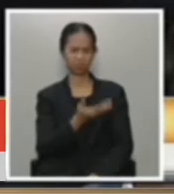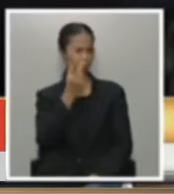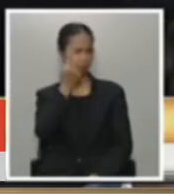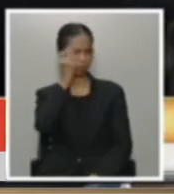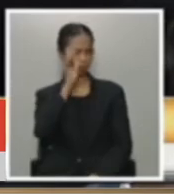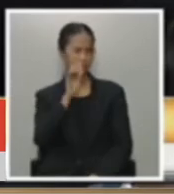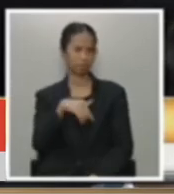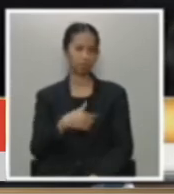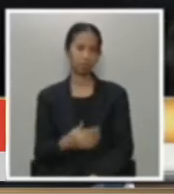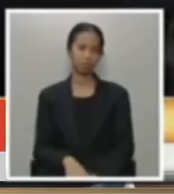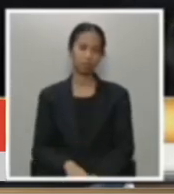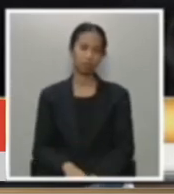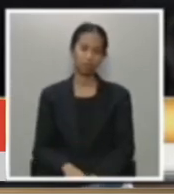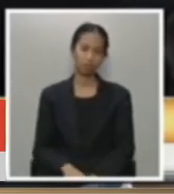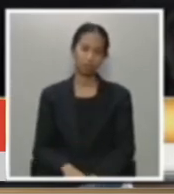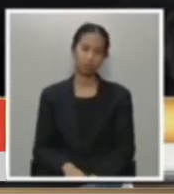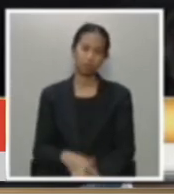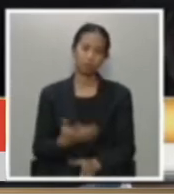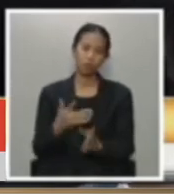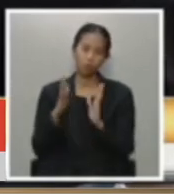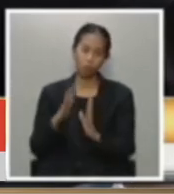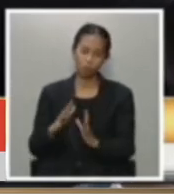นชั้นกลางนี่สร้างยากนะแต่ทำลายง่าย